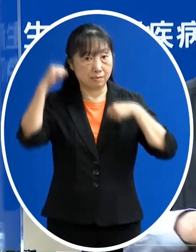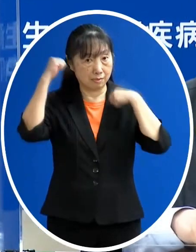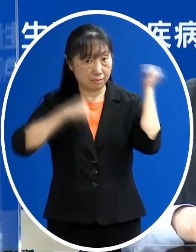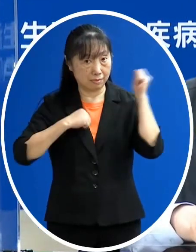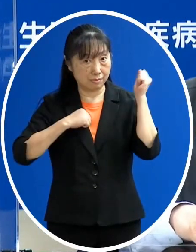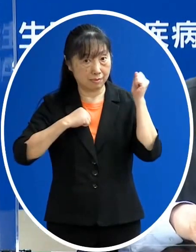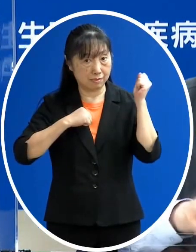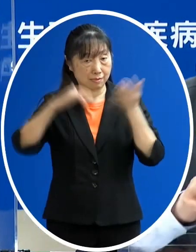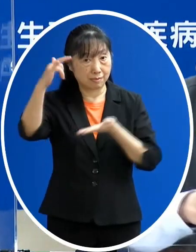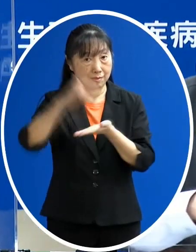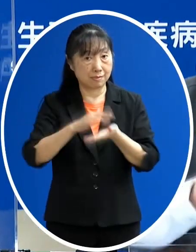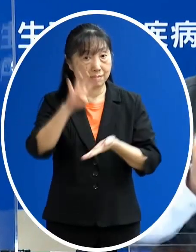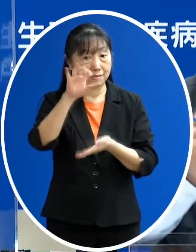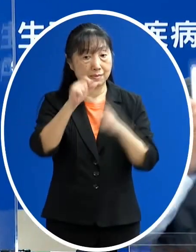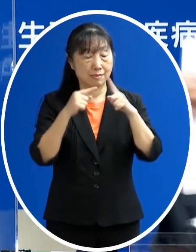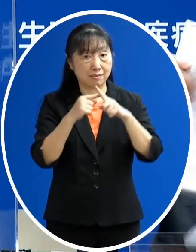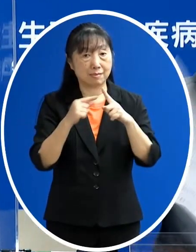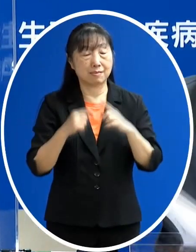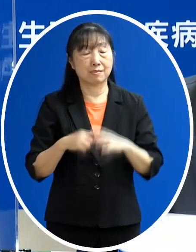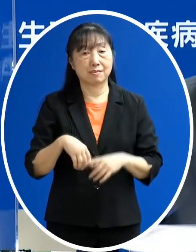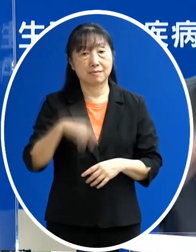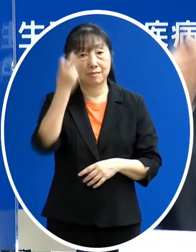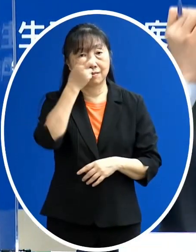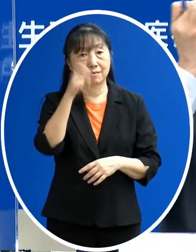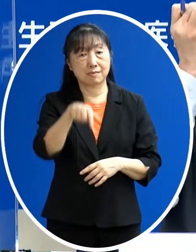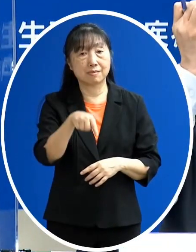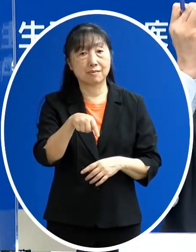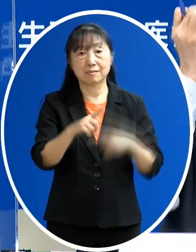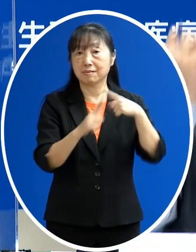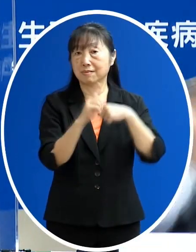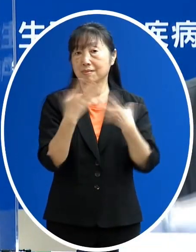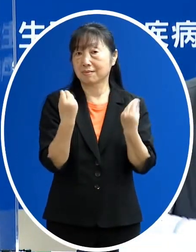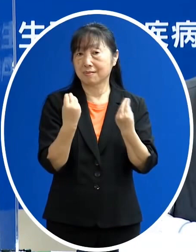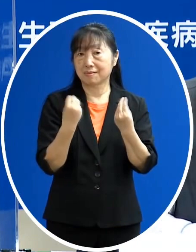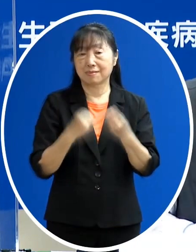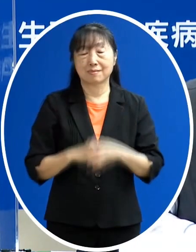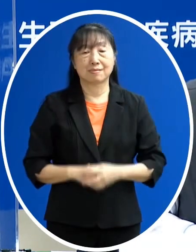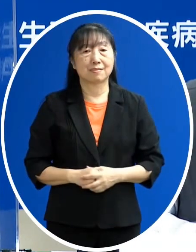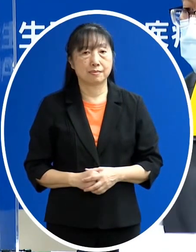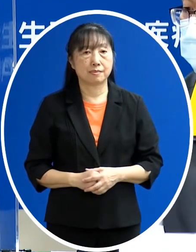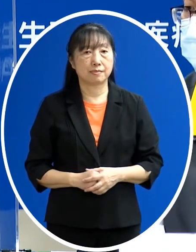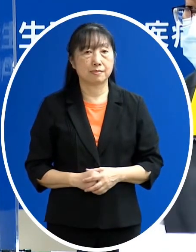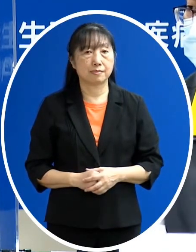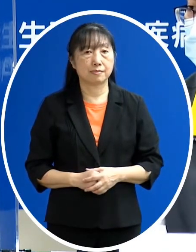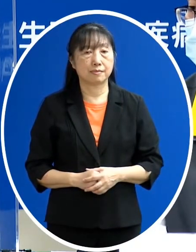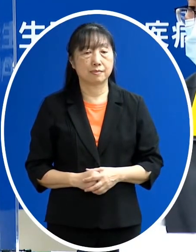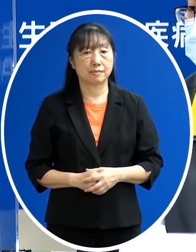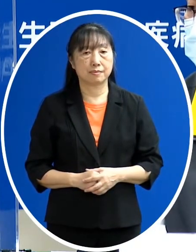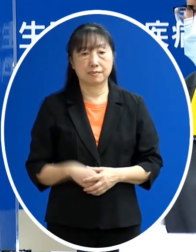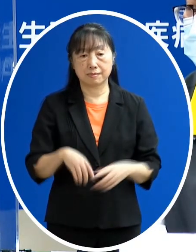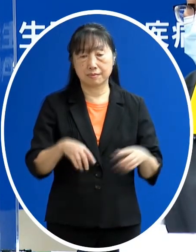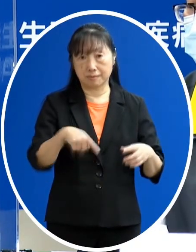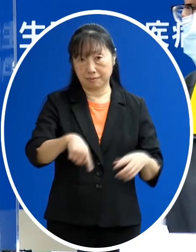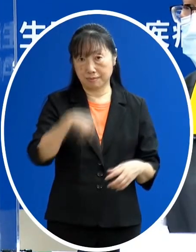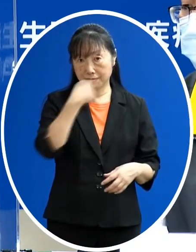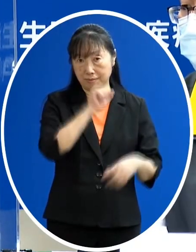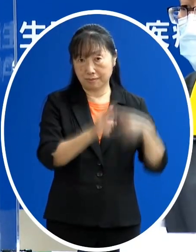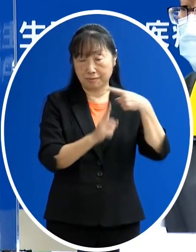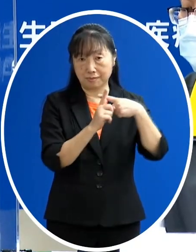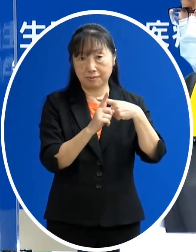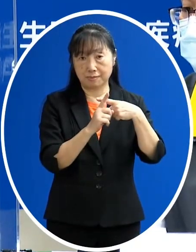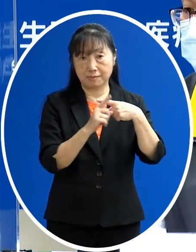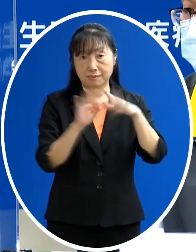上2个航班45人哈，那没有阳性的人数。那本土的病例到现在